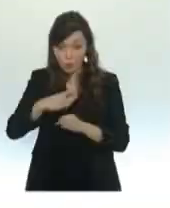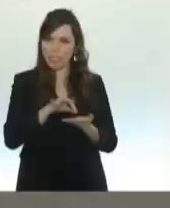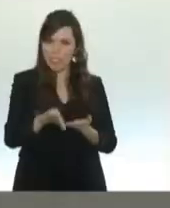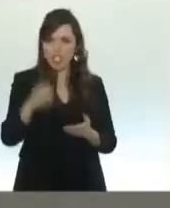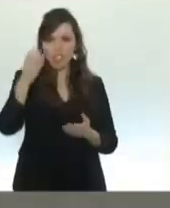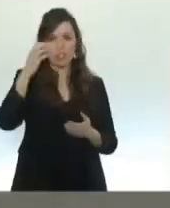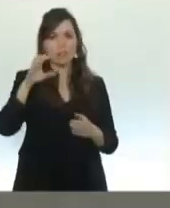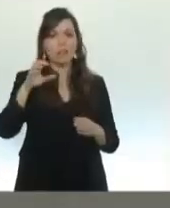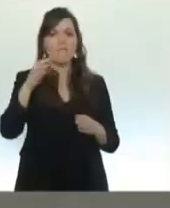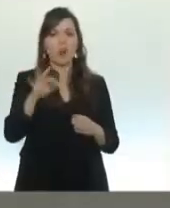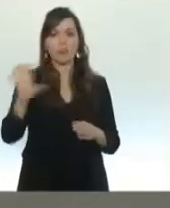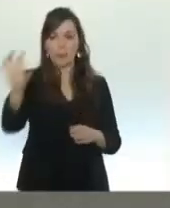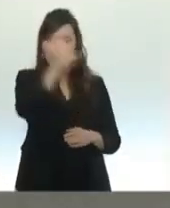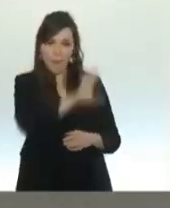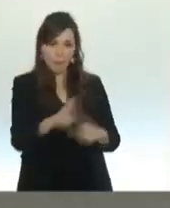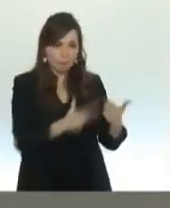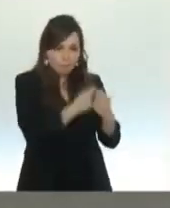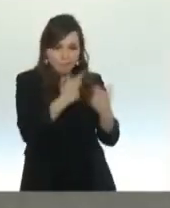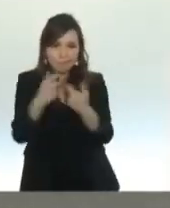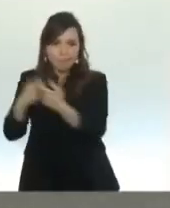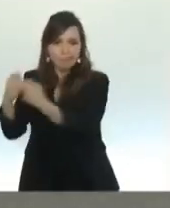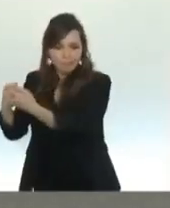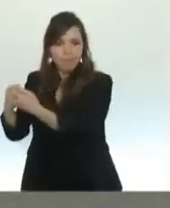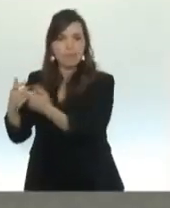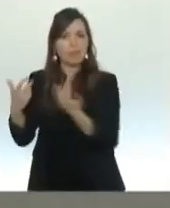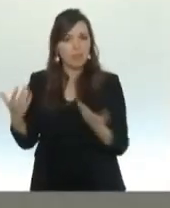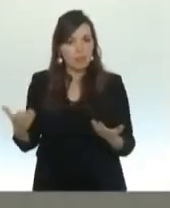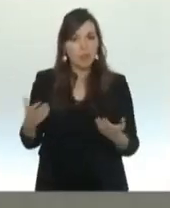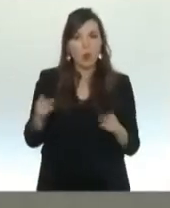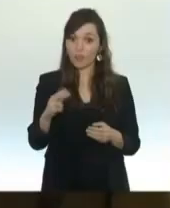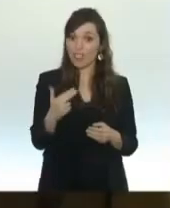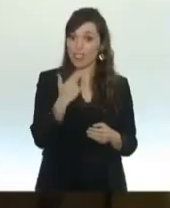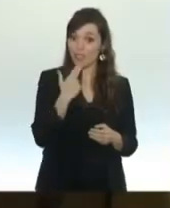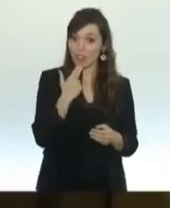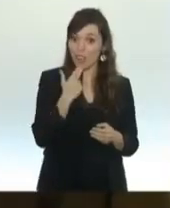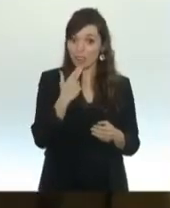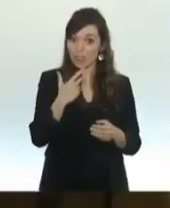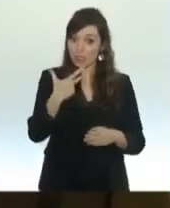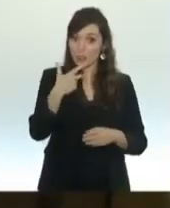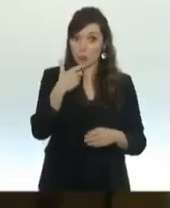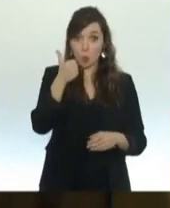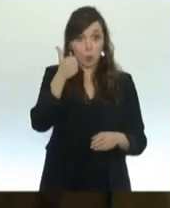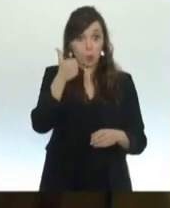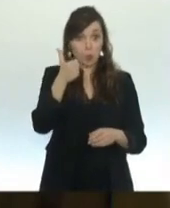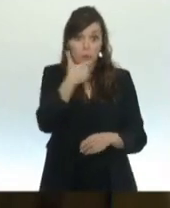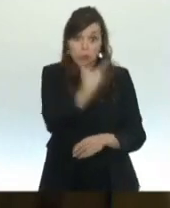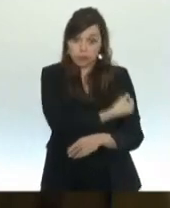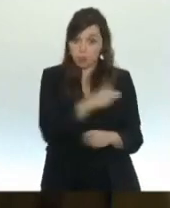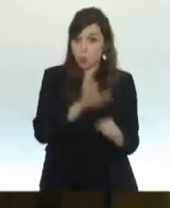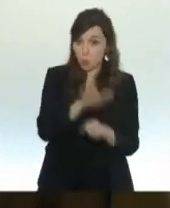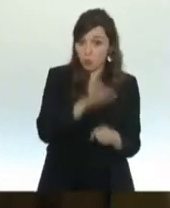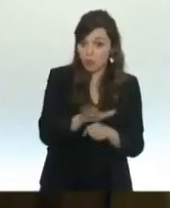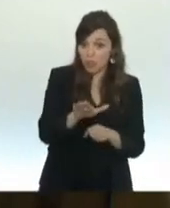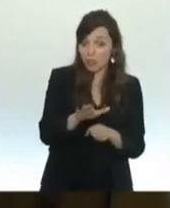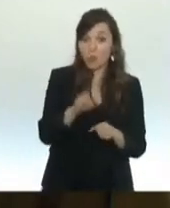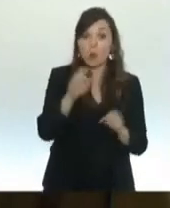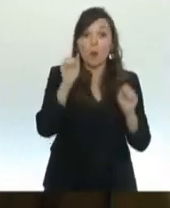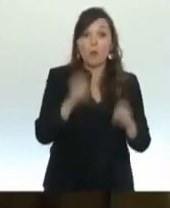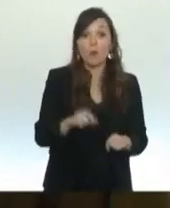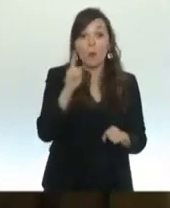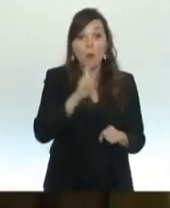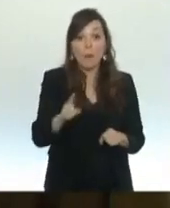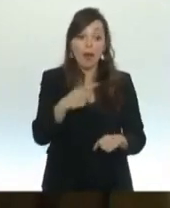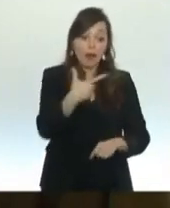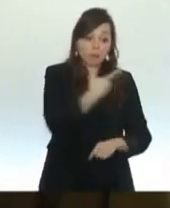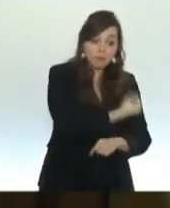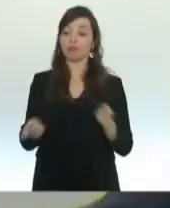chaîne les journalistes qui étaient présents sur place y ont aussi accès d'ailleurs et en plus normalement c'est leur métier de chercher les